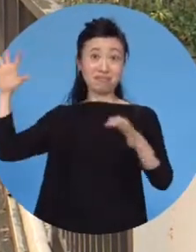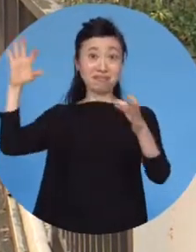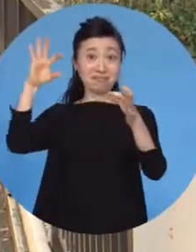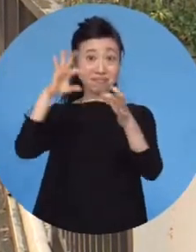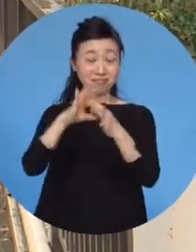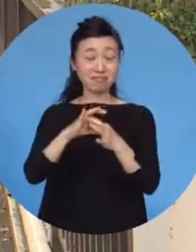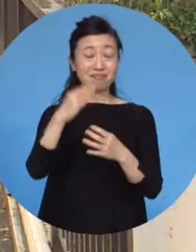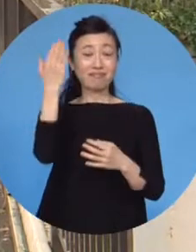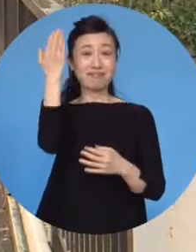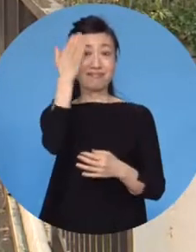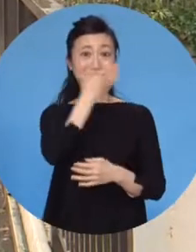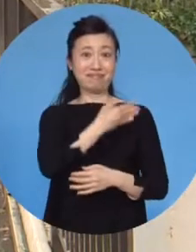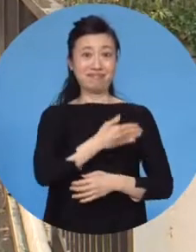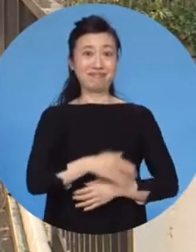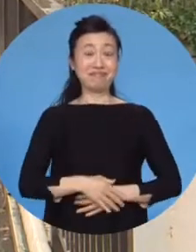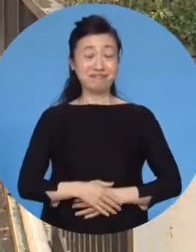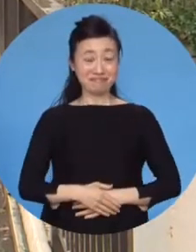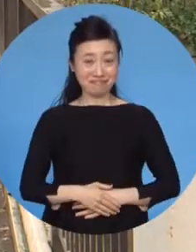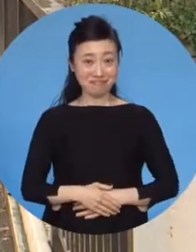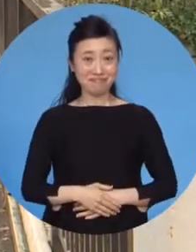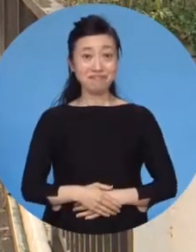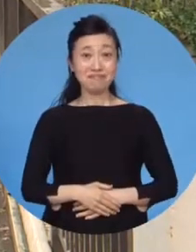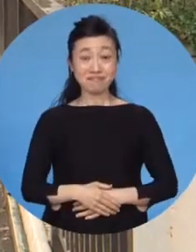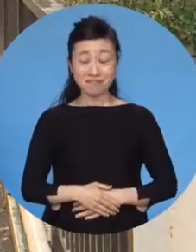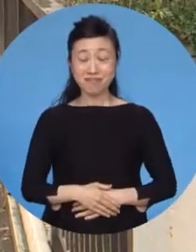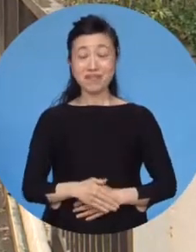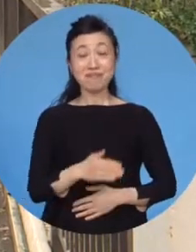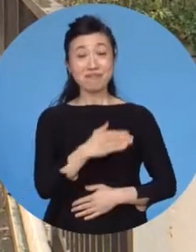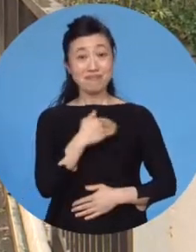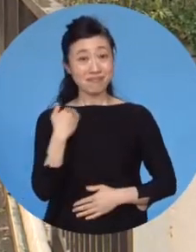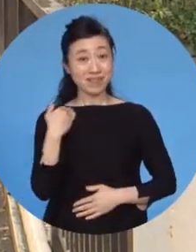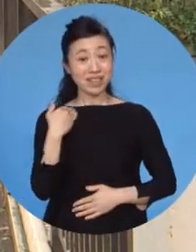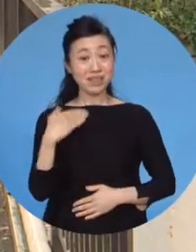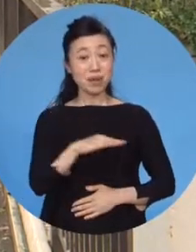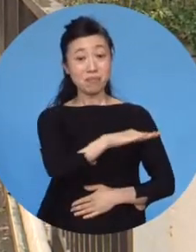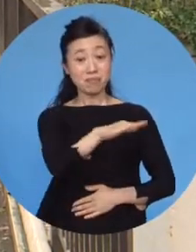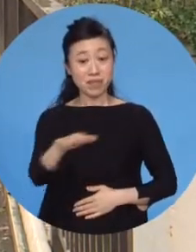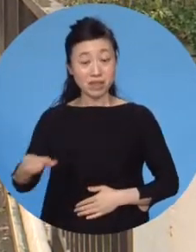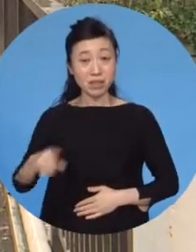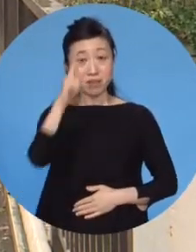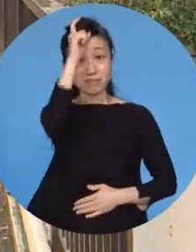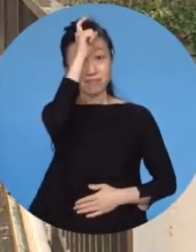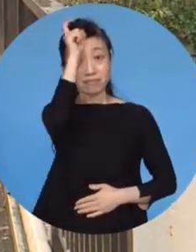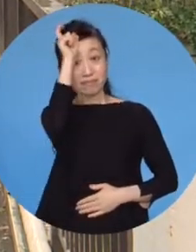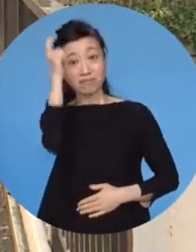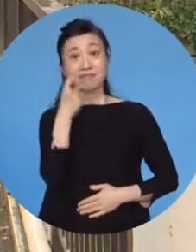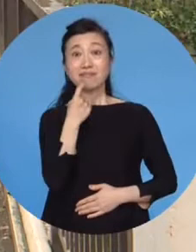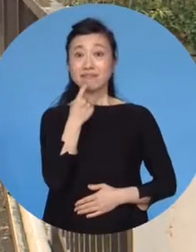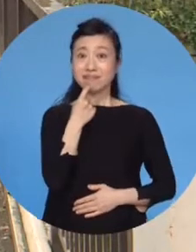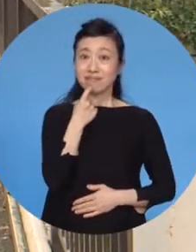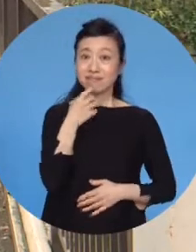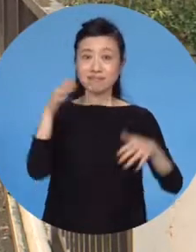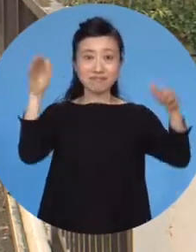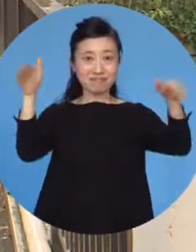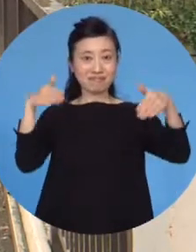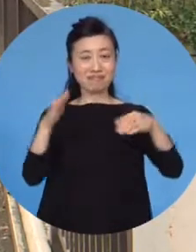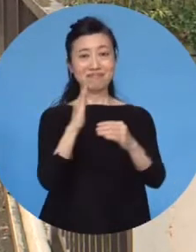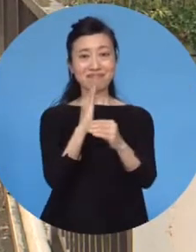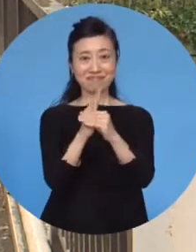史のあるお話だということが分かりました。さてこのコーナーでは身近な疑問を皆さんから募集